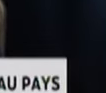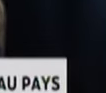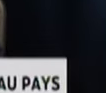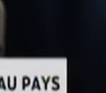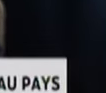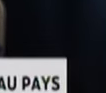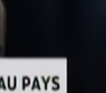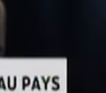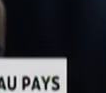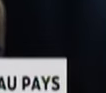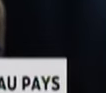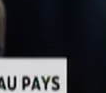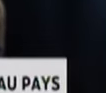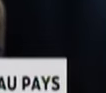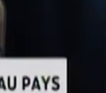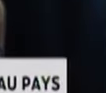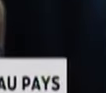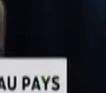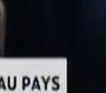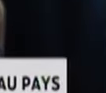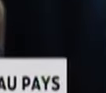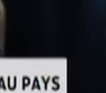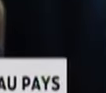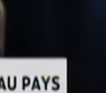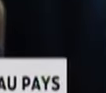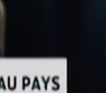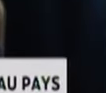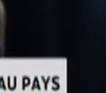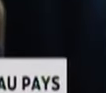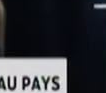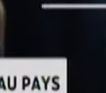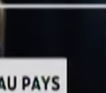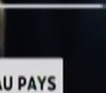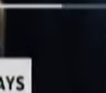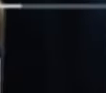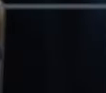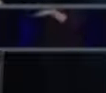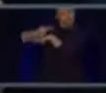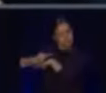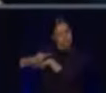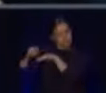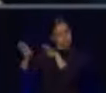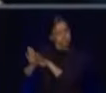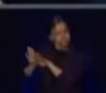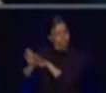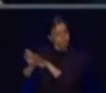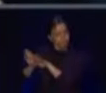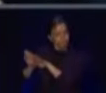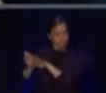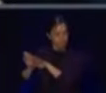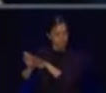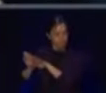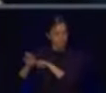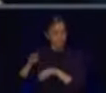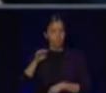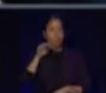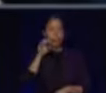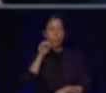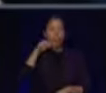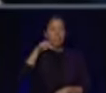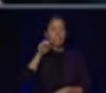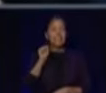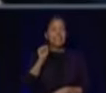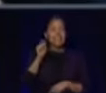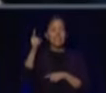certaines frontières, les virus finissent par rentrer aussi. C'est jamais une stratégie, notamment, que l'OMS recommande de façon